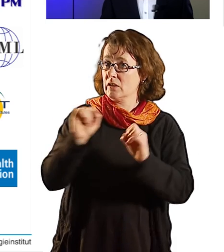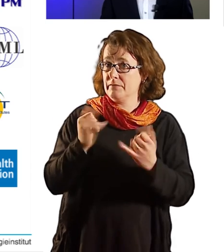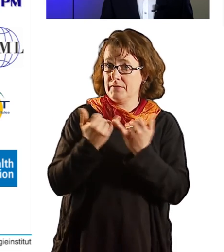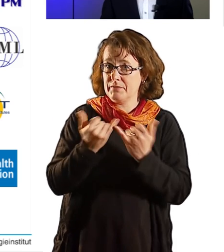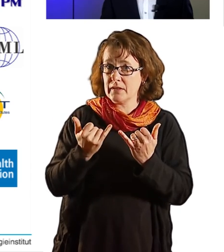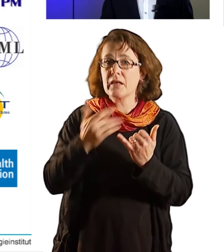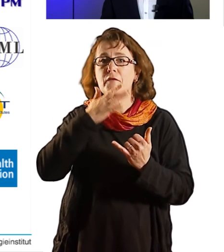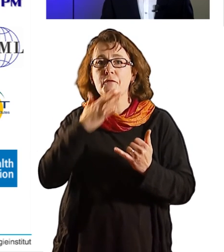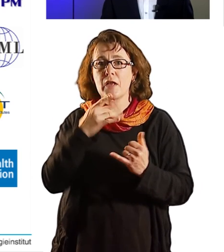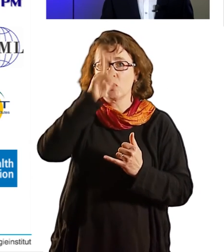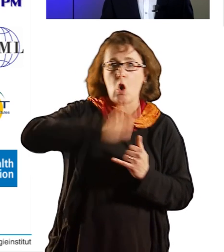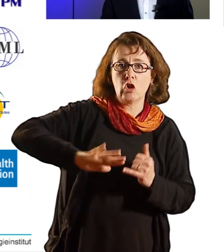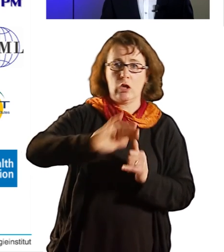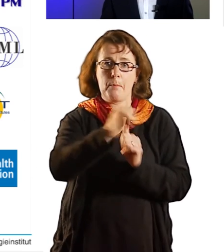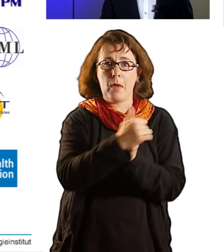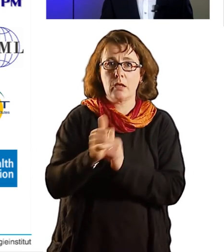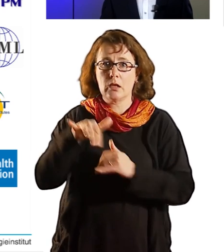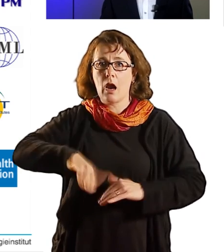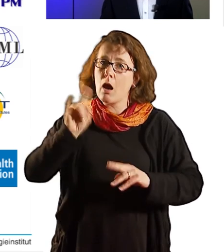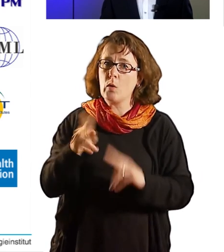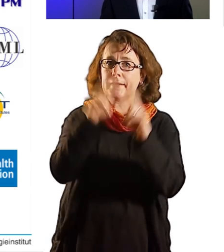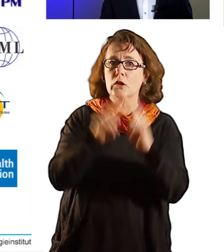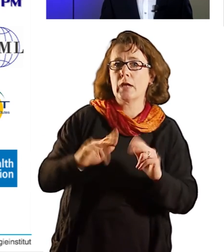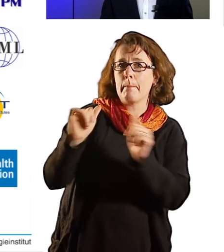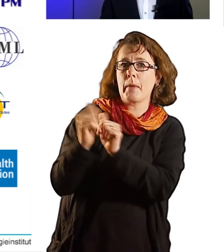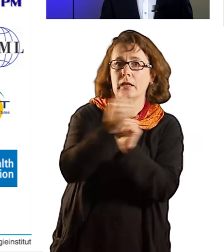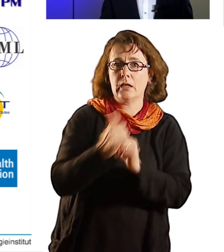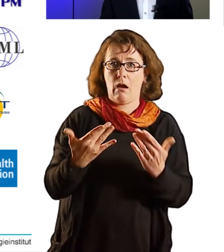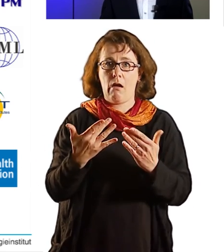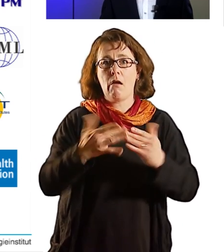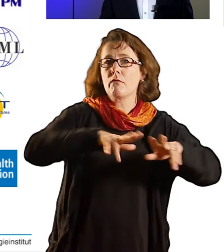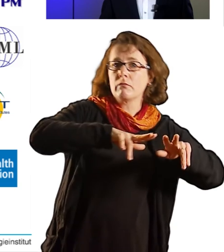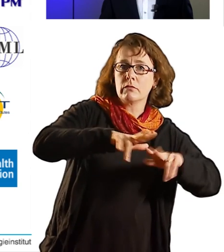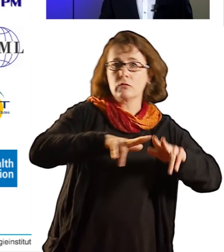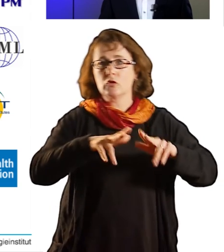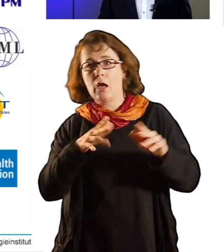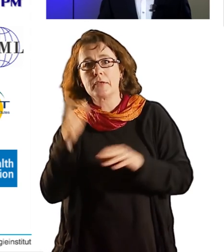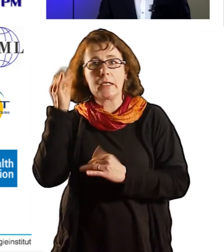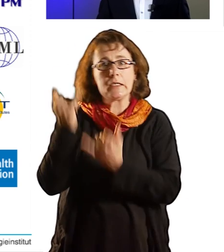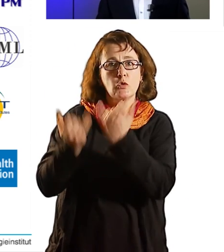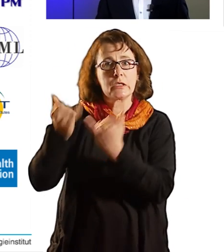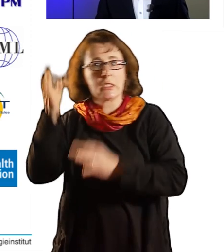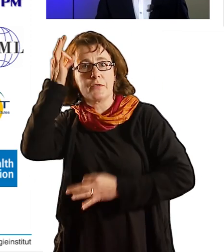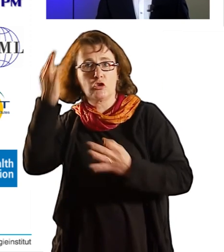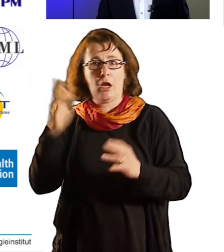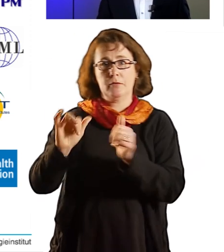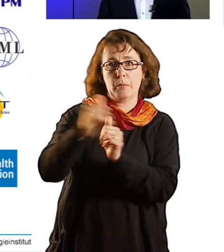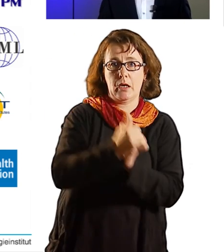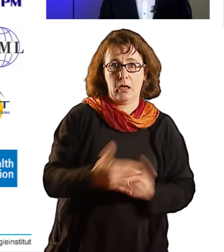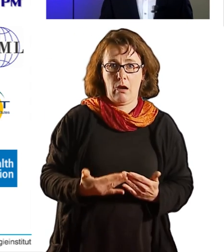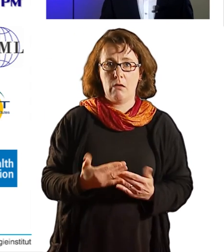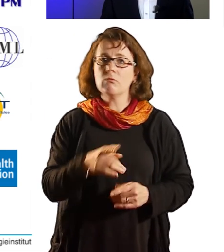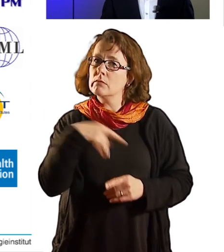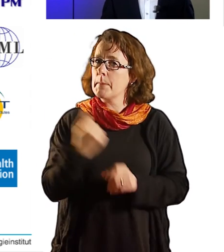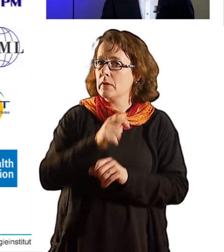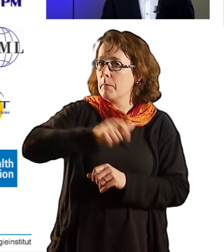in Kooperation mit nationalen und internationalen Partnern aus Industrie und Wissenschaft. PTB-Mitarbeiterinnen und Mitarbeiter sind darüber hinaus